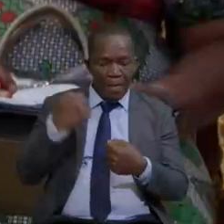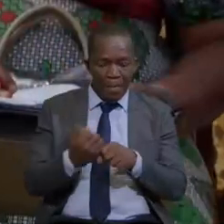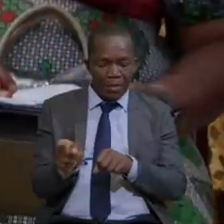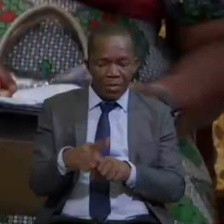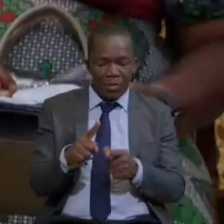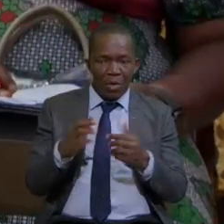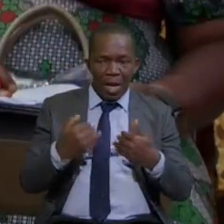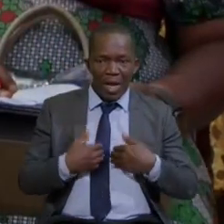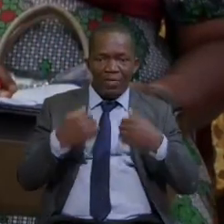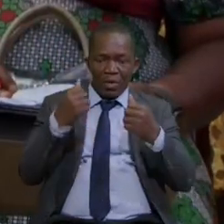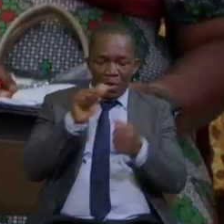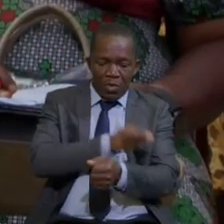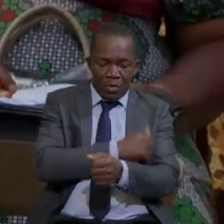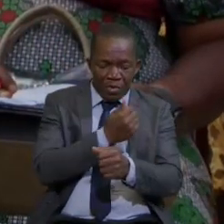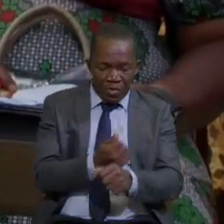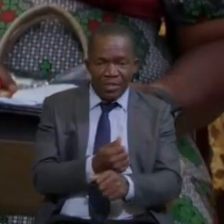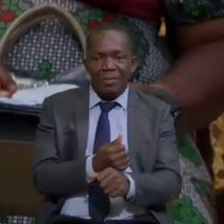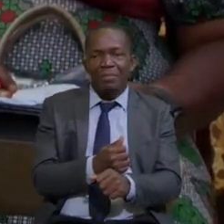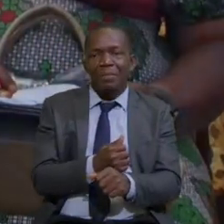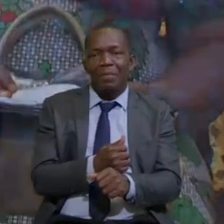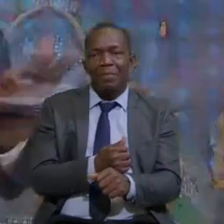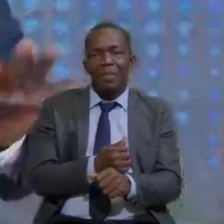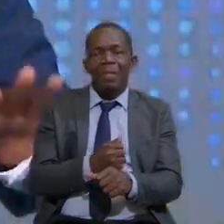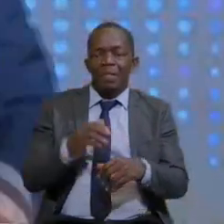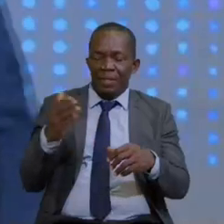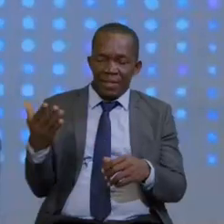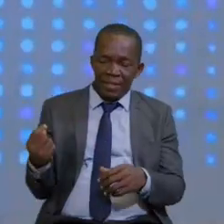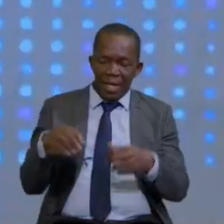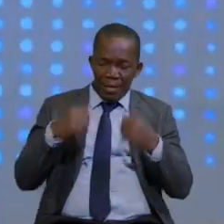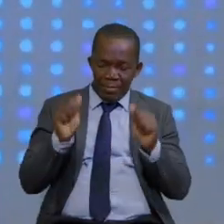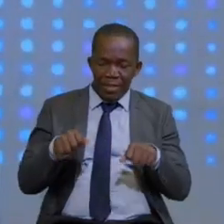l'autorité, la capacité de mener